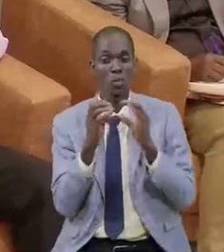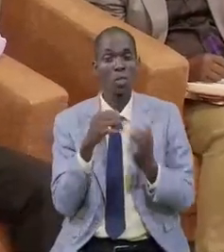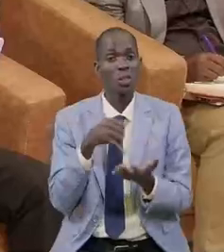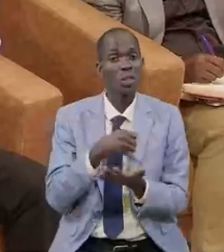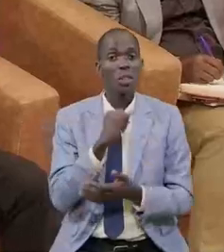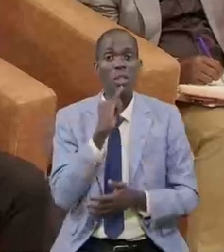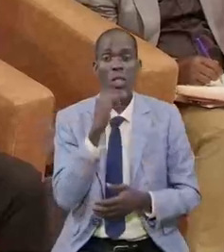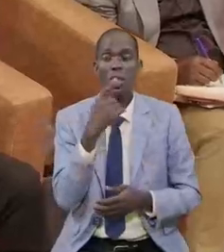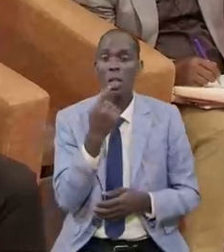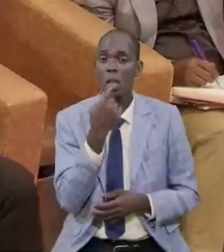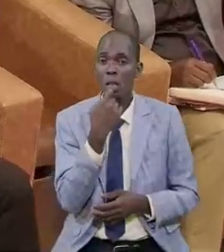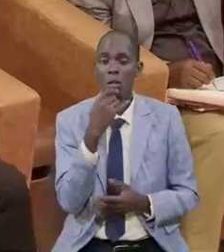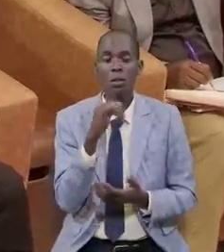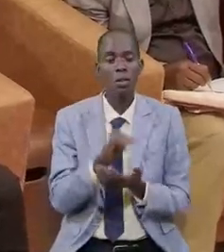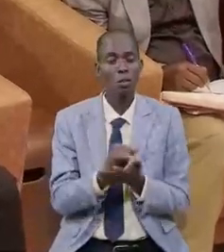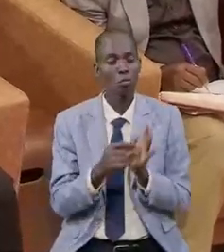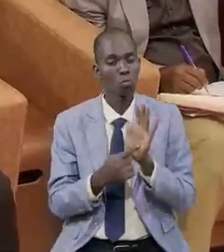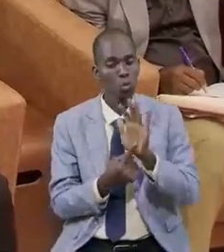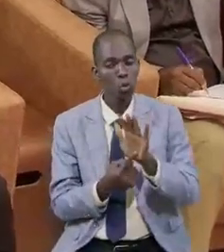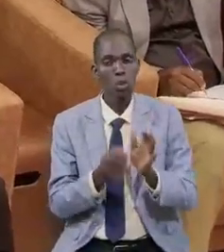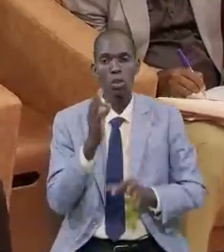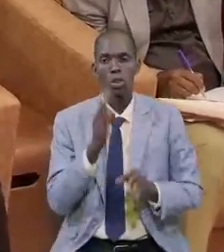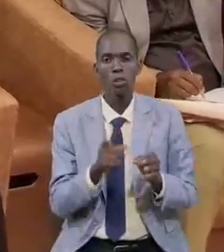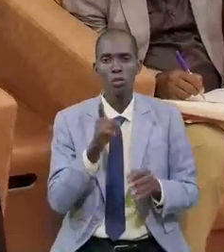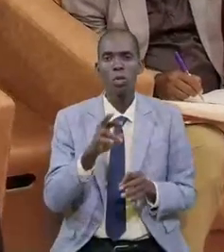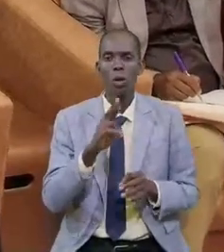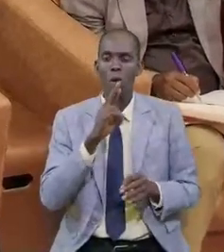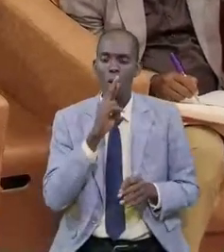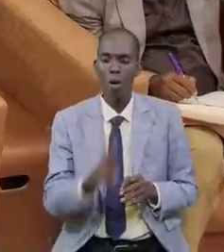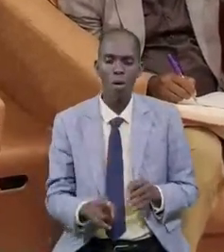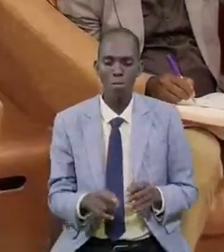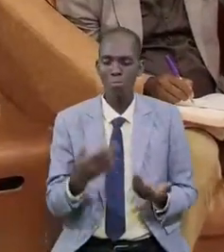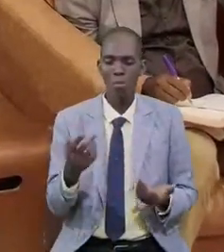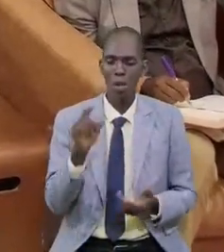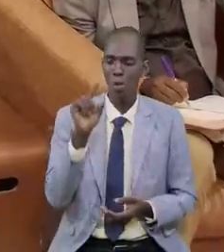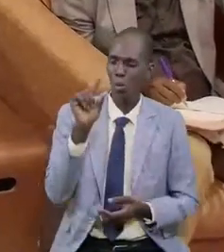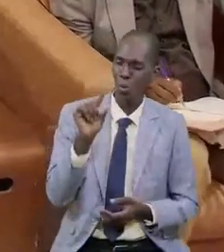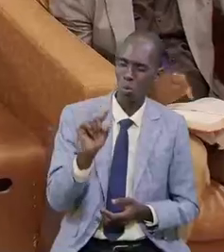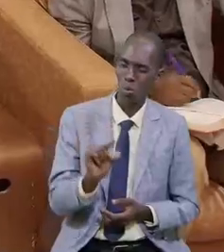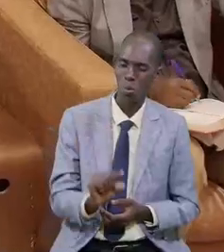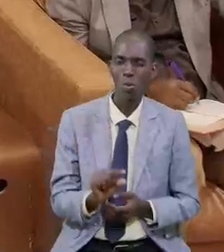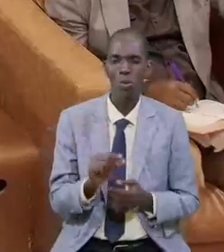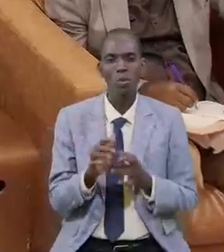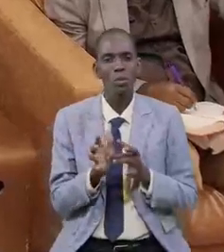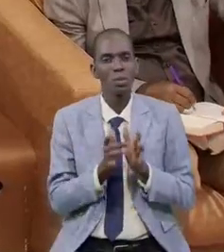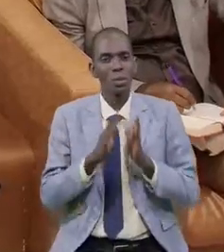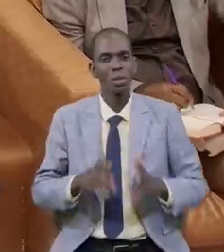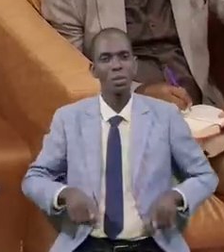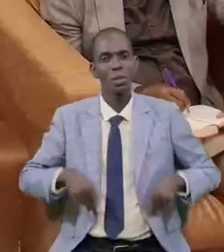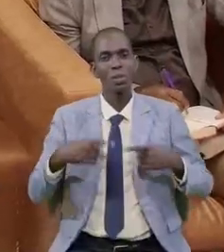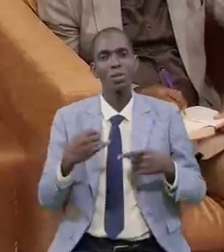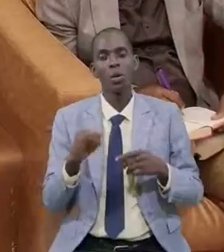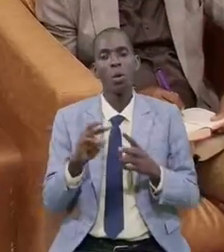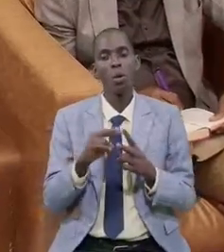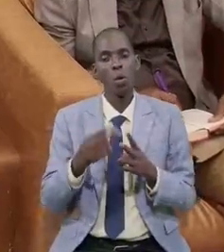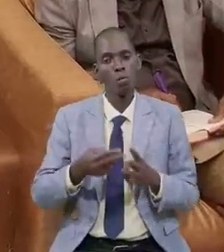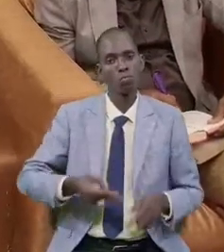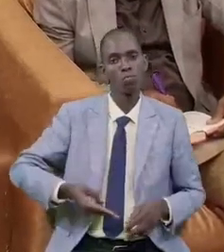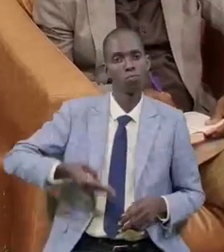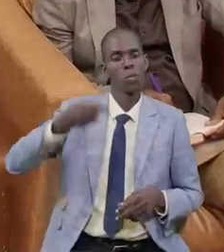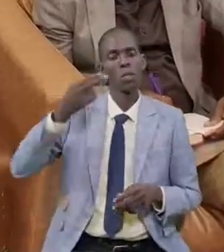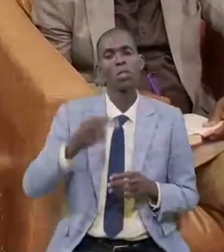La conversation, c'est le cœur qui démontre si vous êtes sensuel ou profond, si vous êtes rempli du Saint-Esprit ou